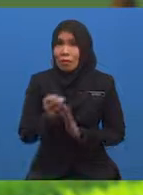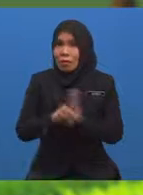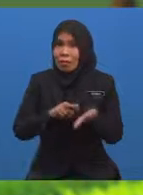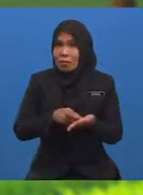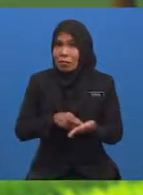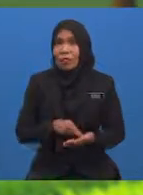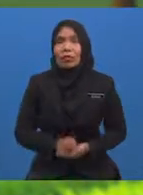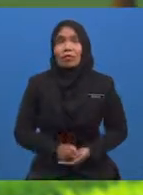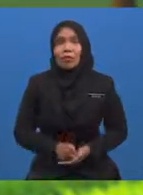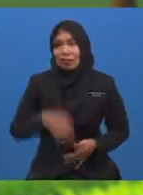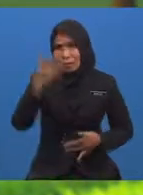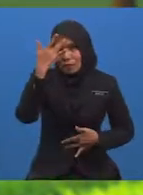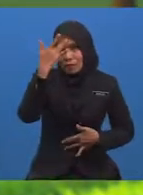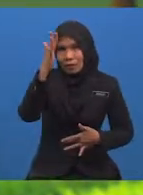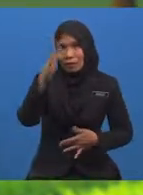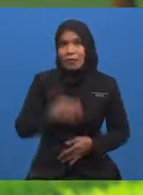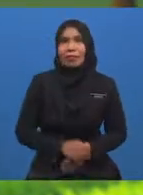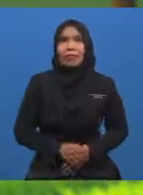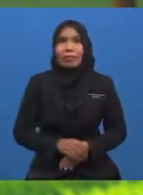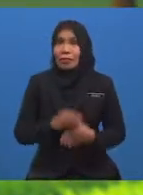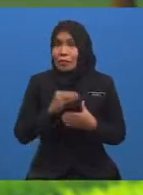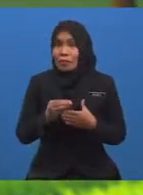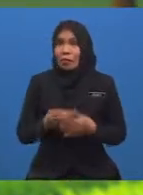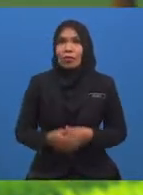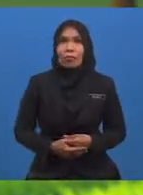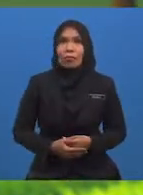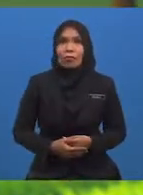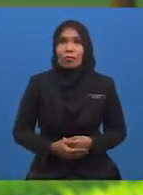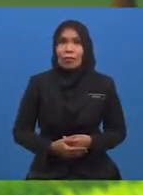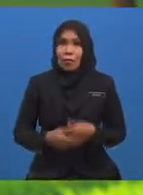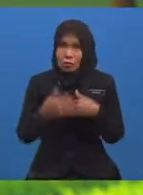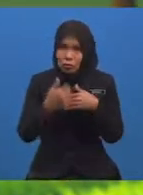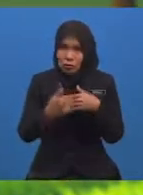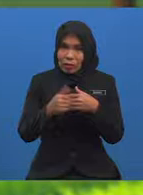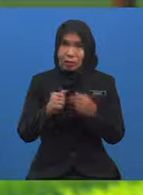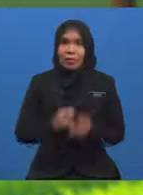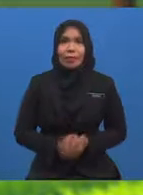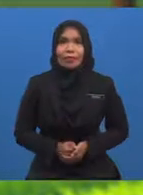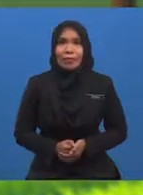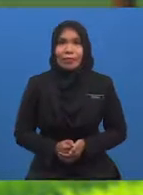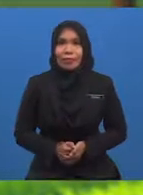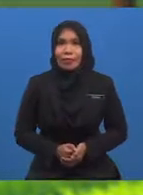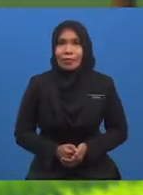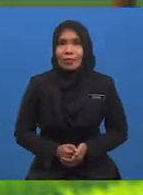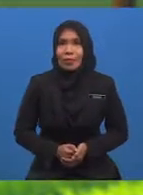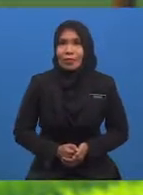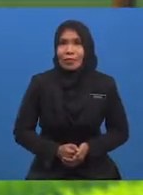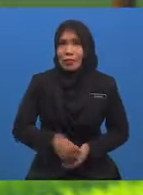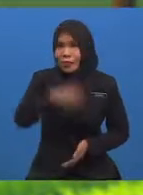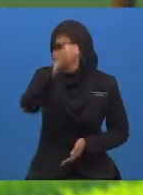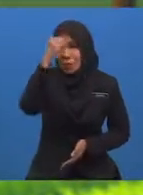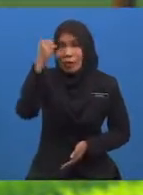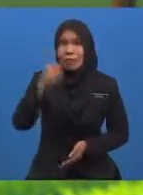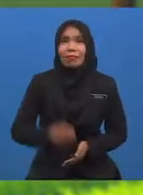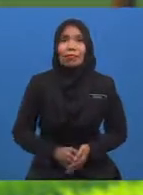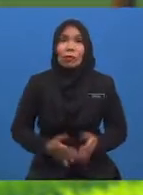luka. Ini kerana sesetengah tumbuhan mempunyai keistimewaan